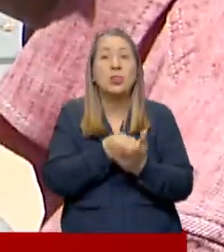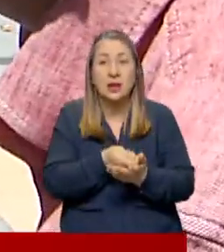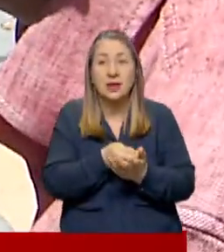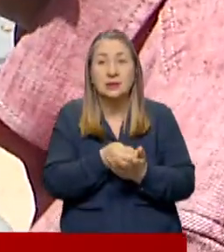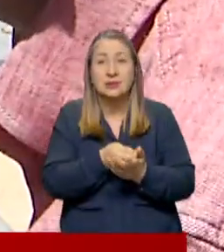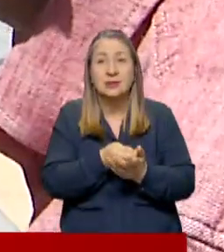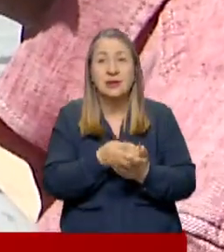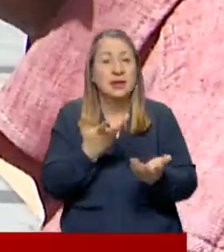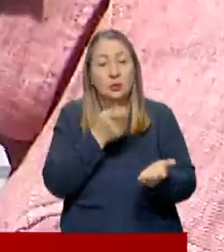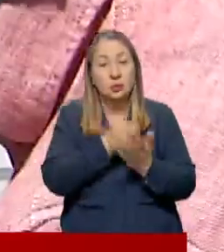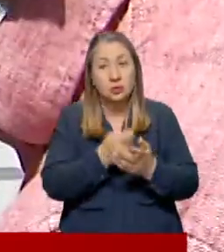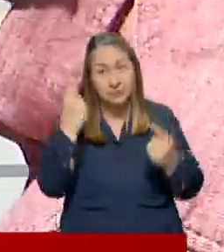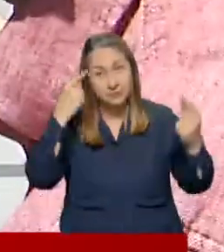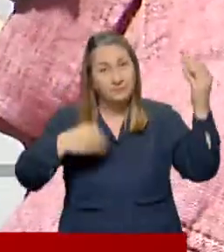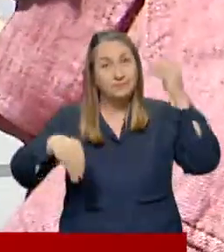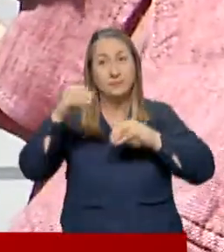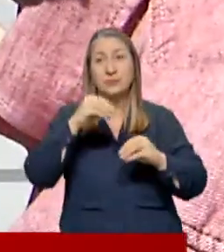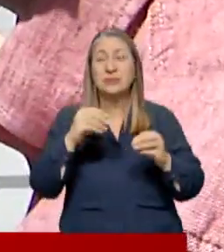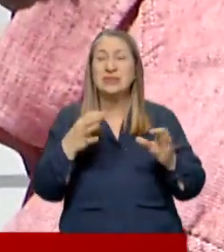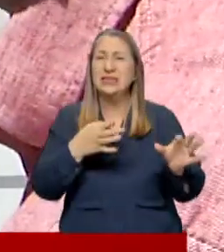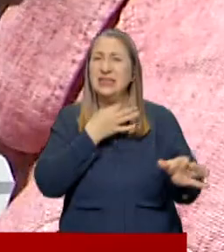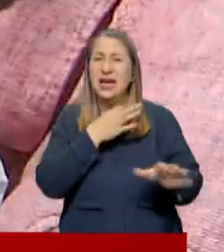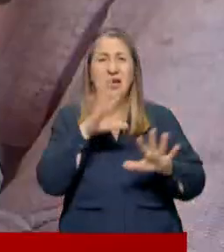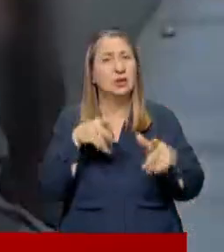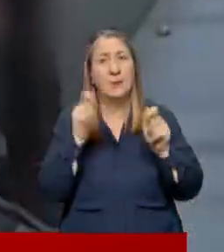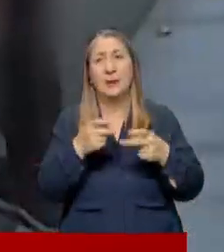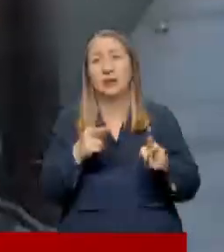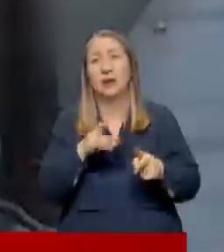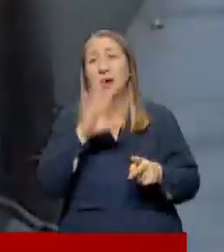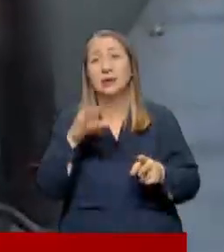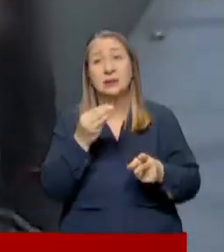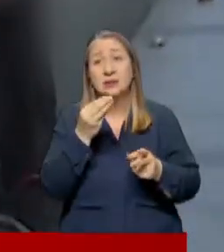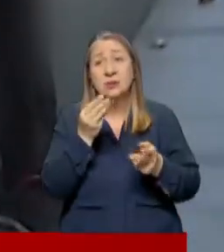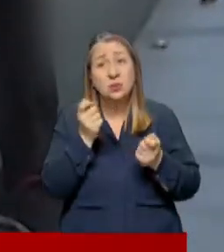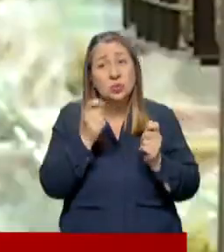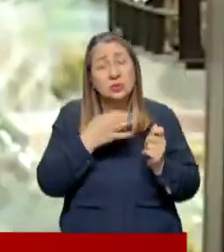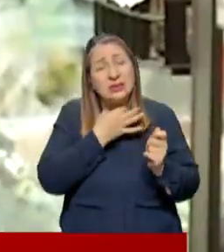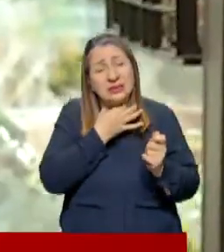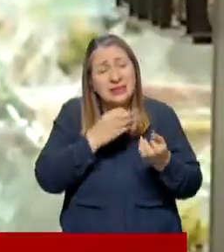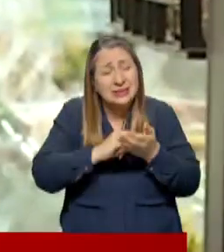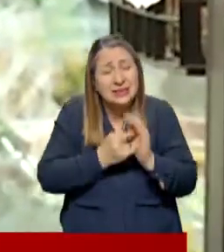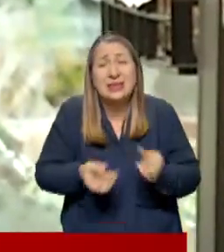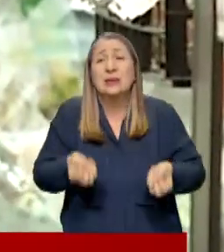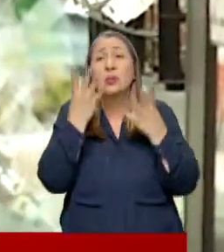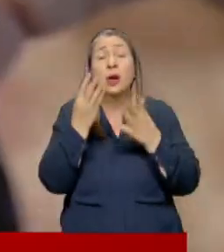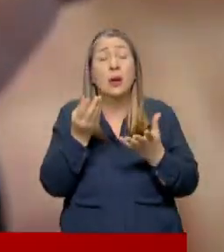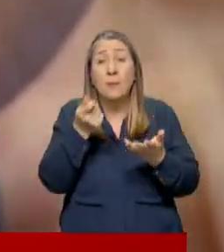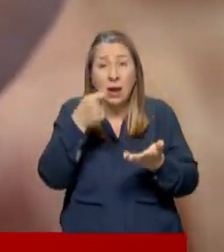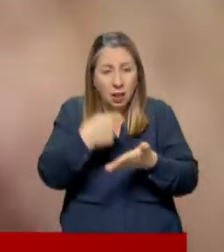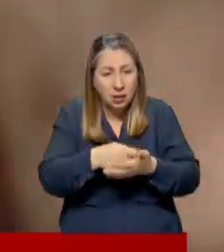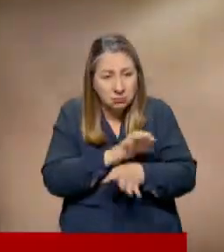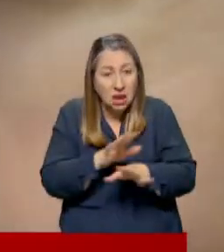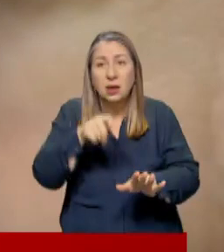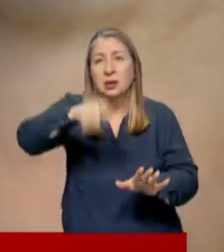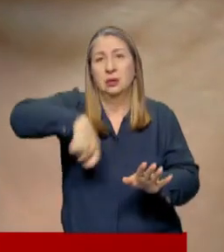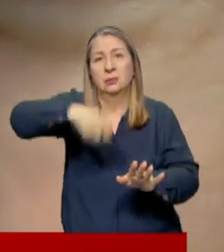öderken nasıl ödeyeceğiz? Çaresizlikte her şey yapılabilir. Herkes geçinmekte çok zorlanıyor. Geçinmek zor. Nakit bitince